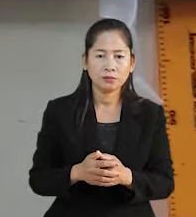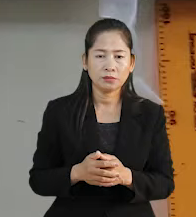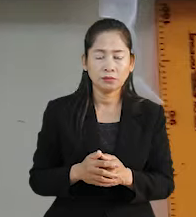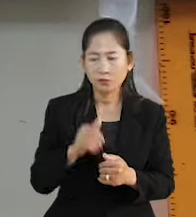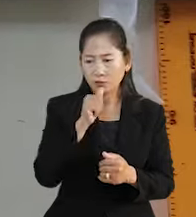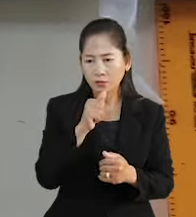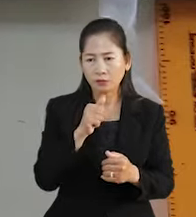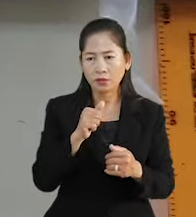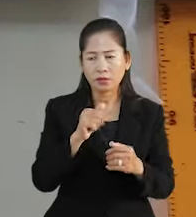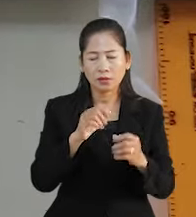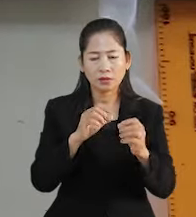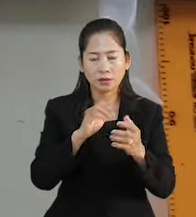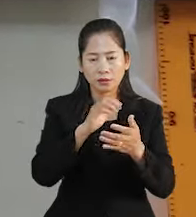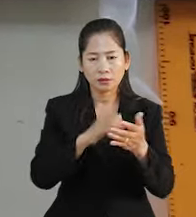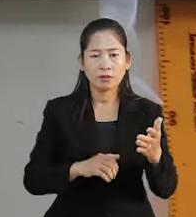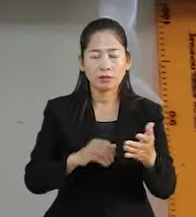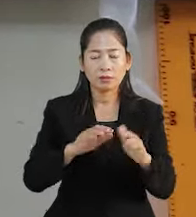មិនឲ្យខ្វះខាត